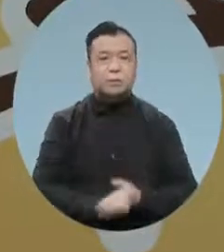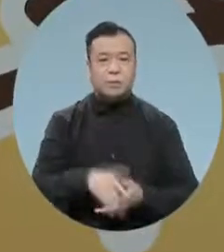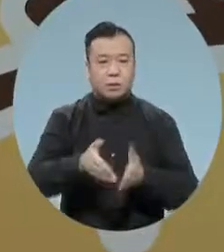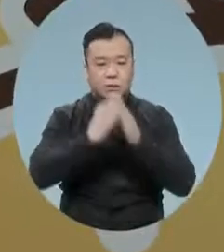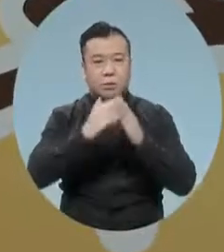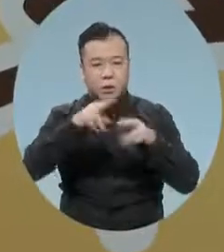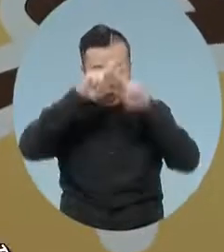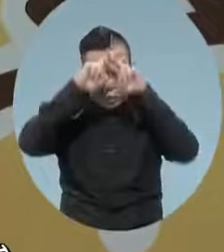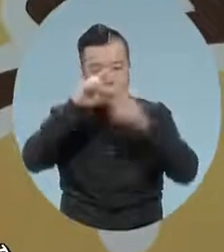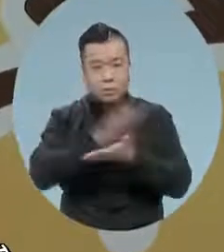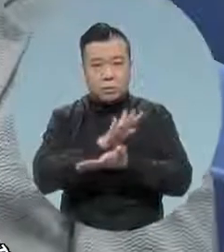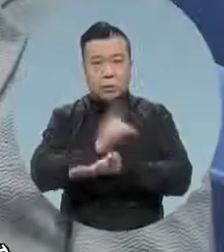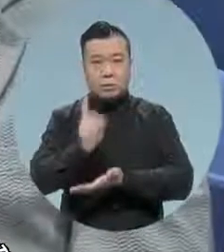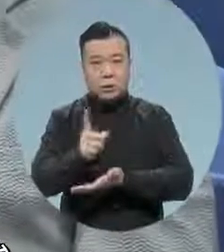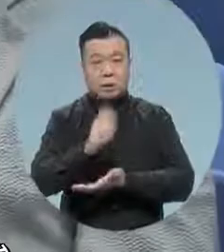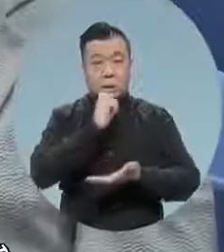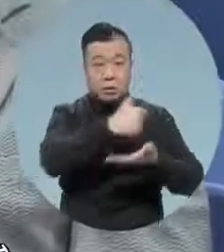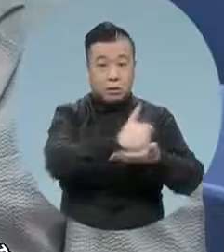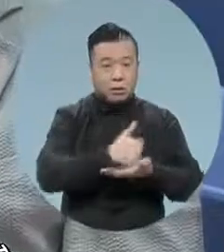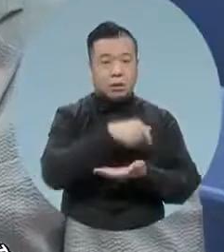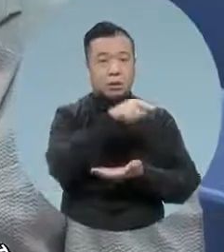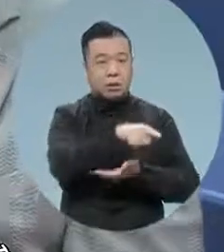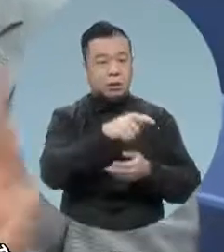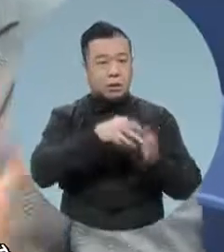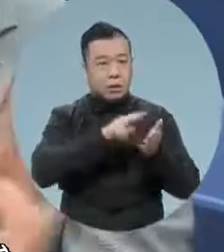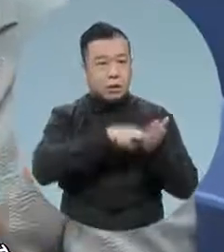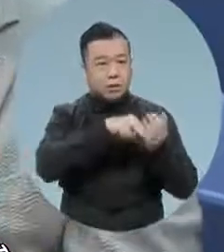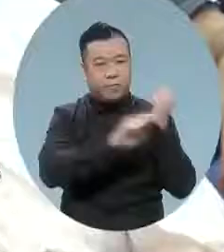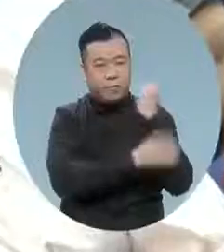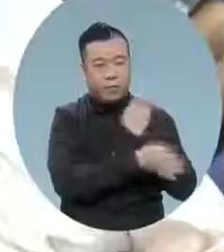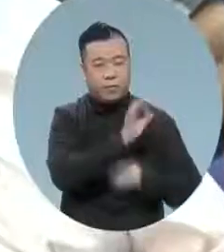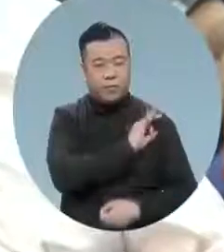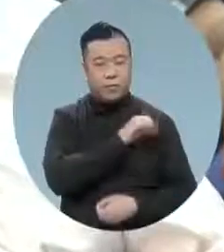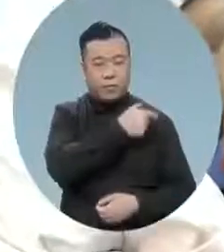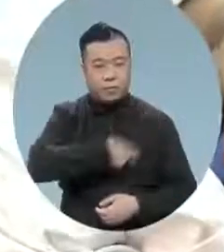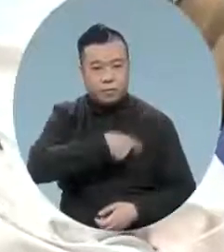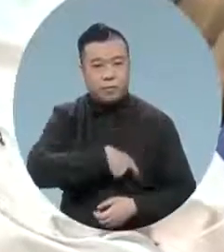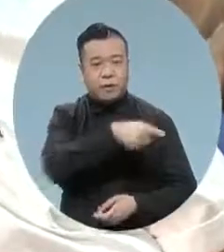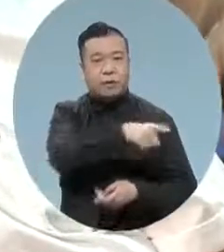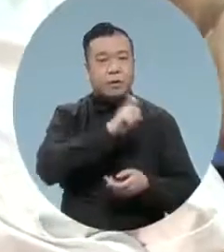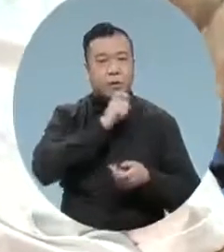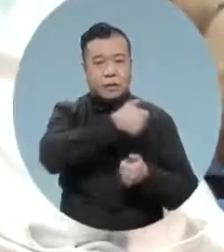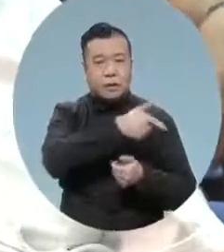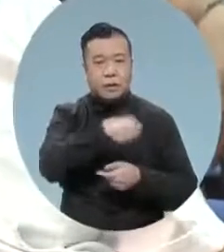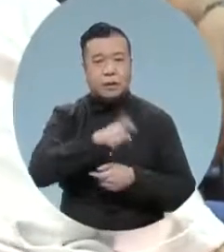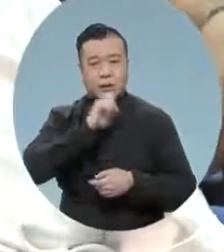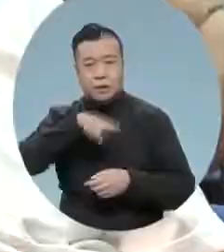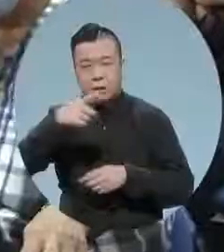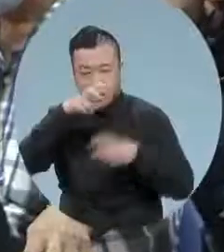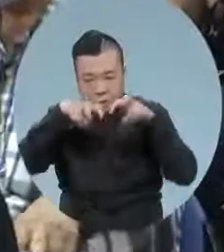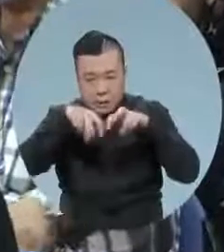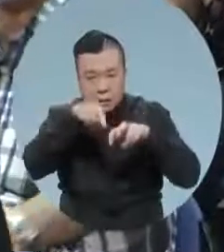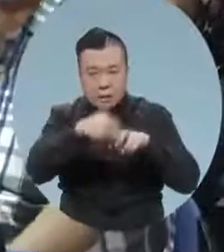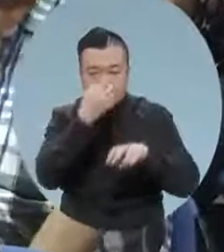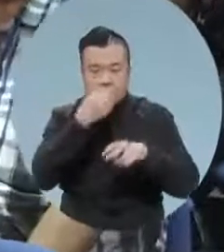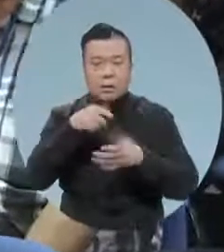党100年，叶国华邀请了立法会议员谢伟俊、香港自明研究所研究总监许晶以